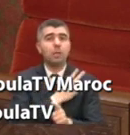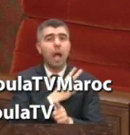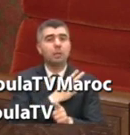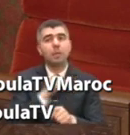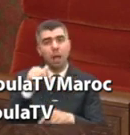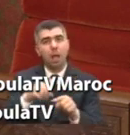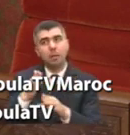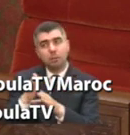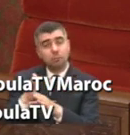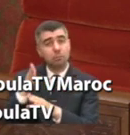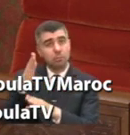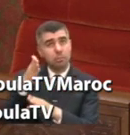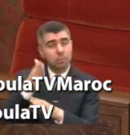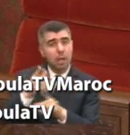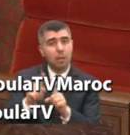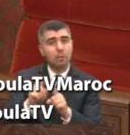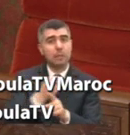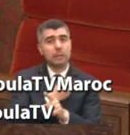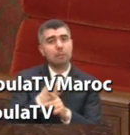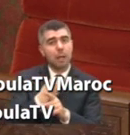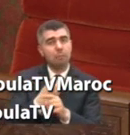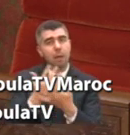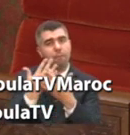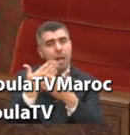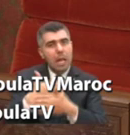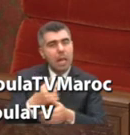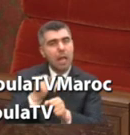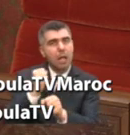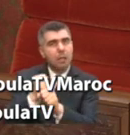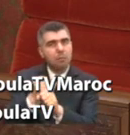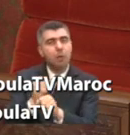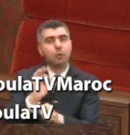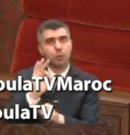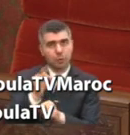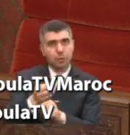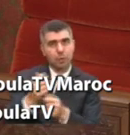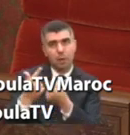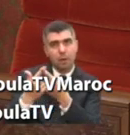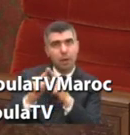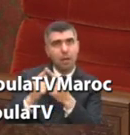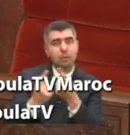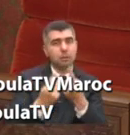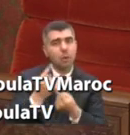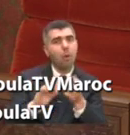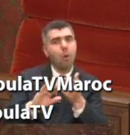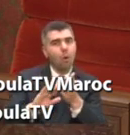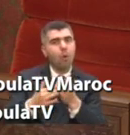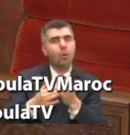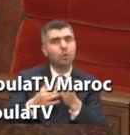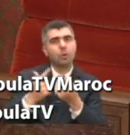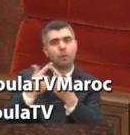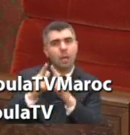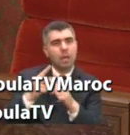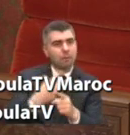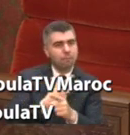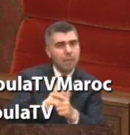وكذلك اطباء مقيمين اللي عزوا الطبيب المقيم، راه يمكن له يقوم بمجموعه ديال الاعمال الطبيه